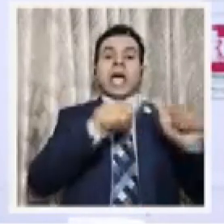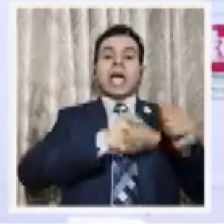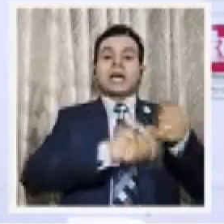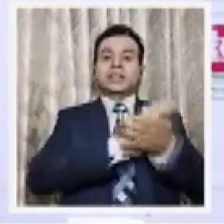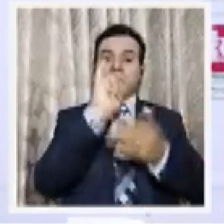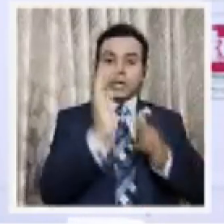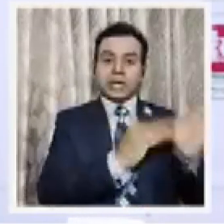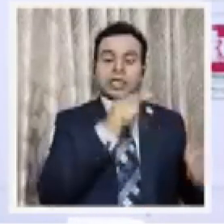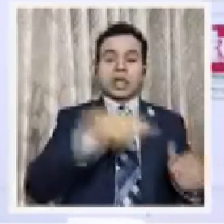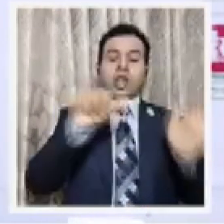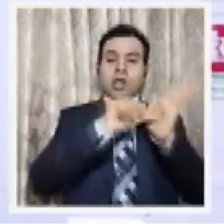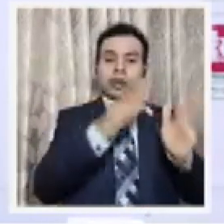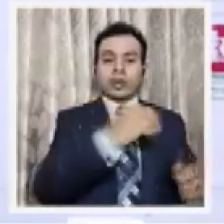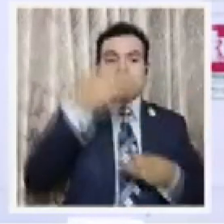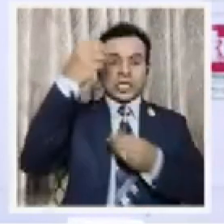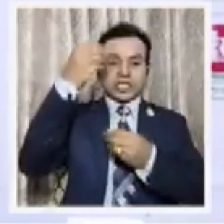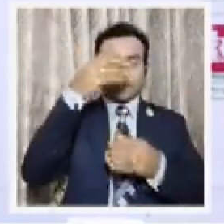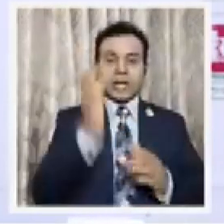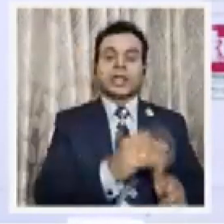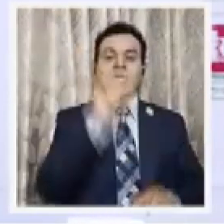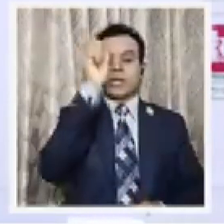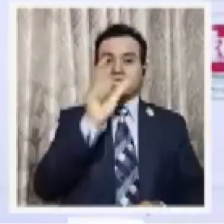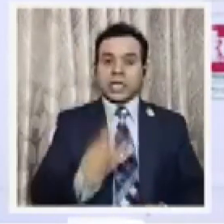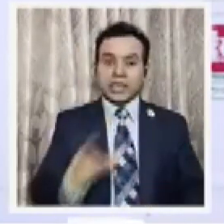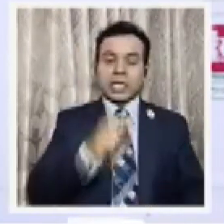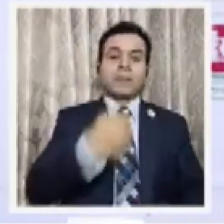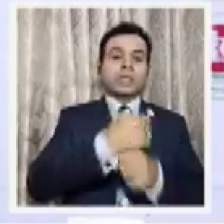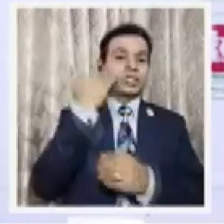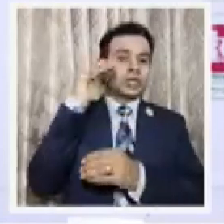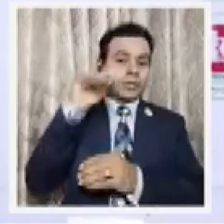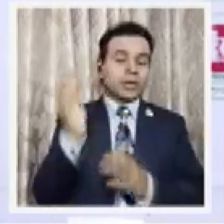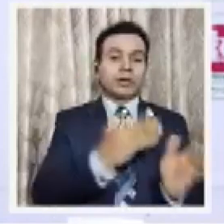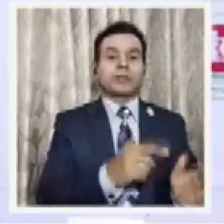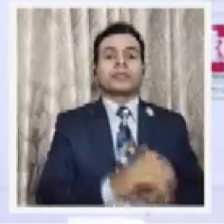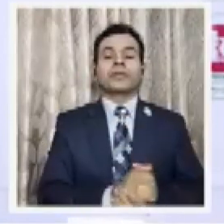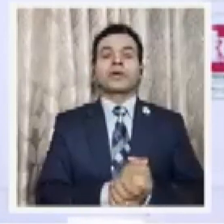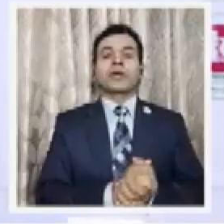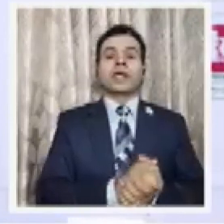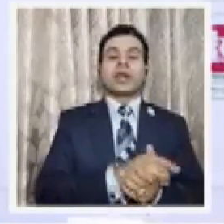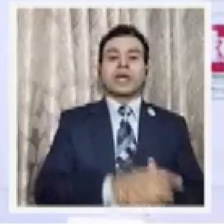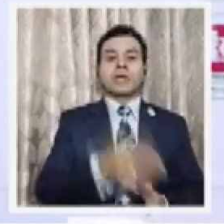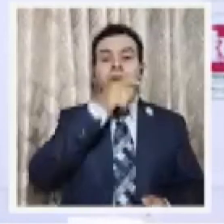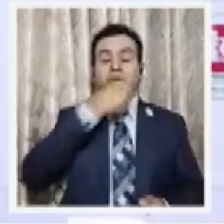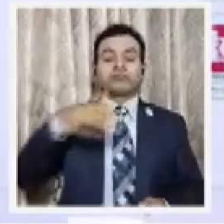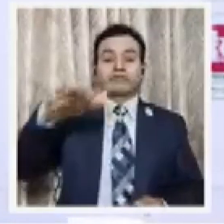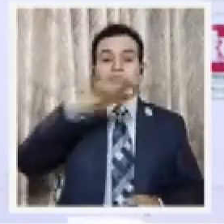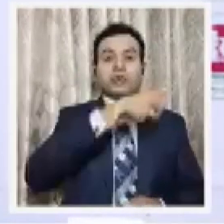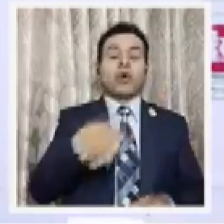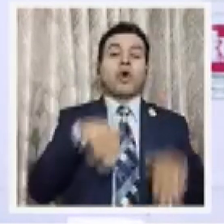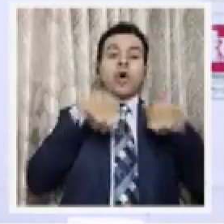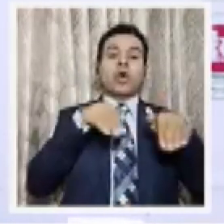আক্রান্ত রিপোর্ট হয়েছে সেগুলো হলো রাশিয়া, যুক্তরাজ্য, স্পেন, ইতালি এবং